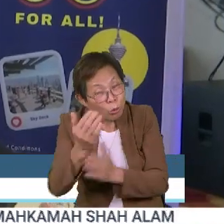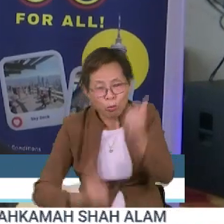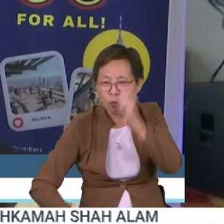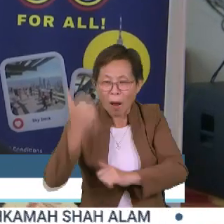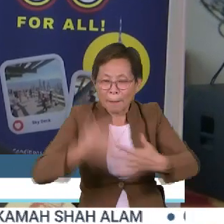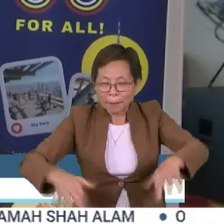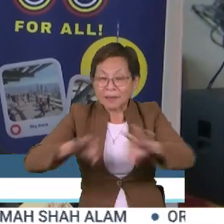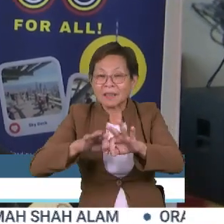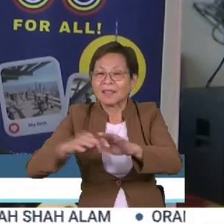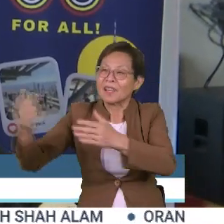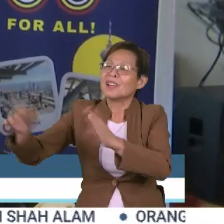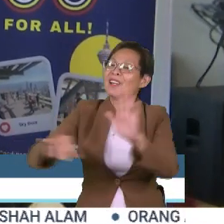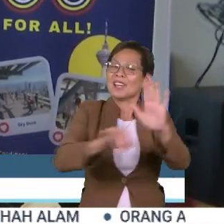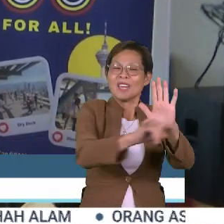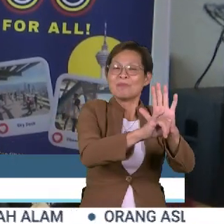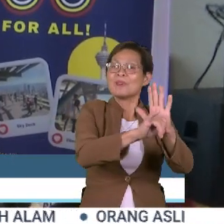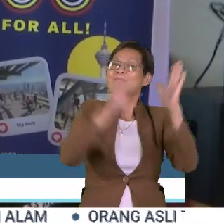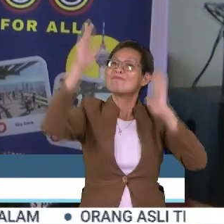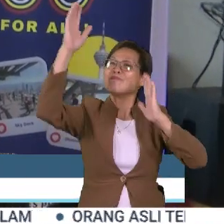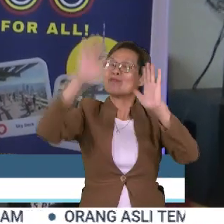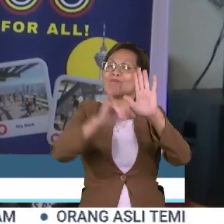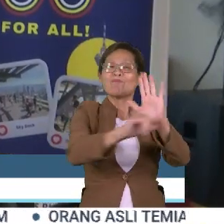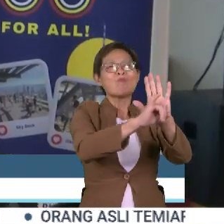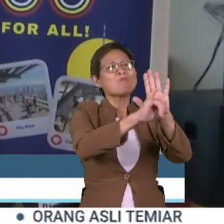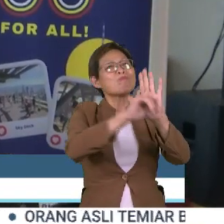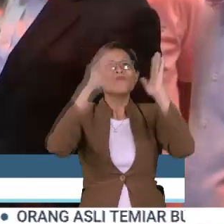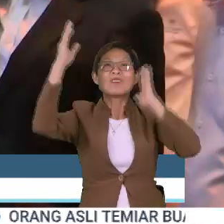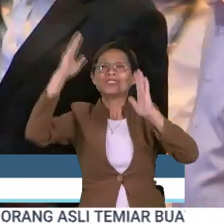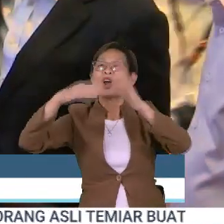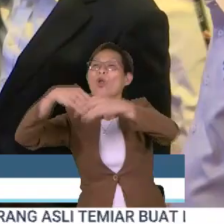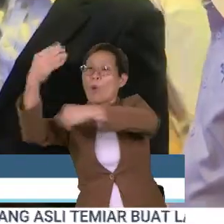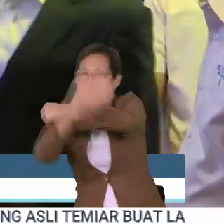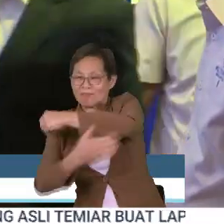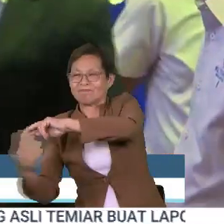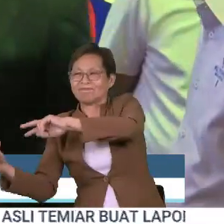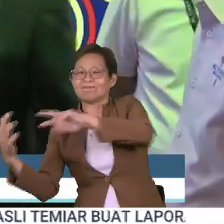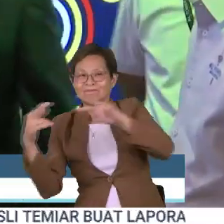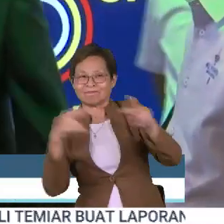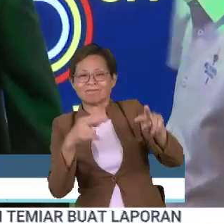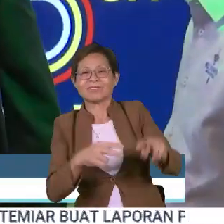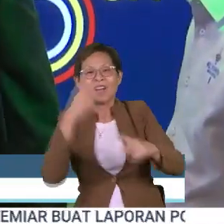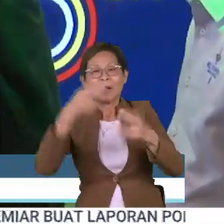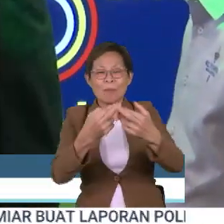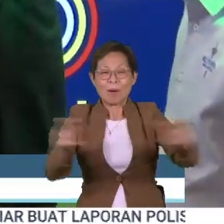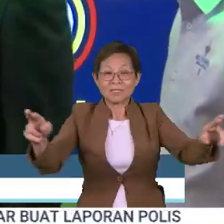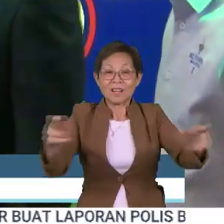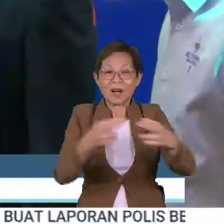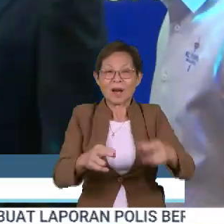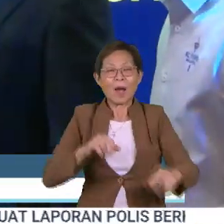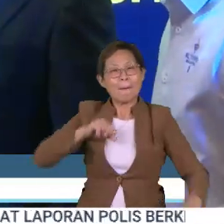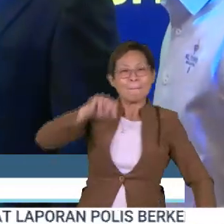kita boleh membawa image negara kita kepada pelancung di luar sana Beliau berkata demikian selepas melancarkan